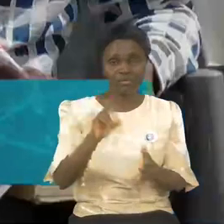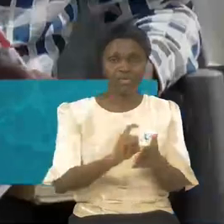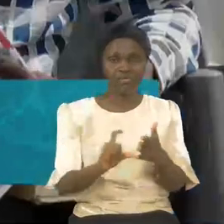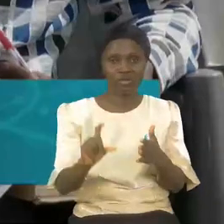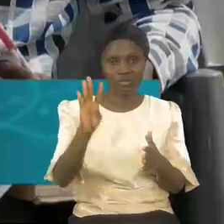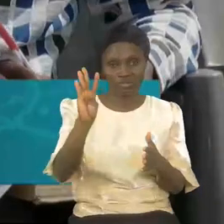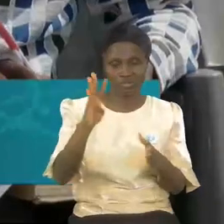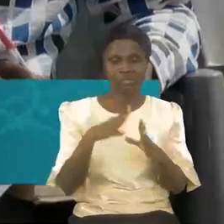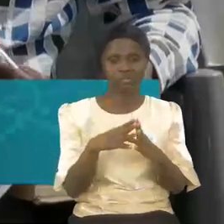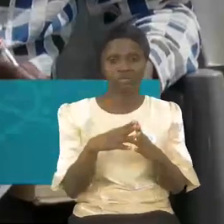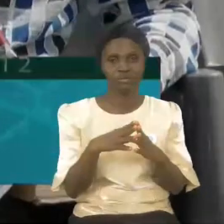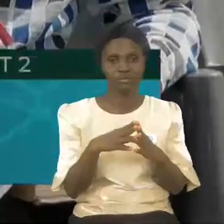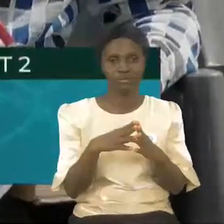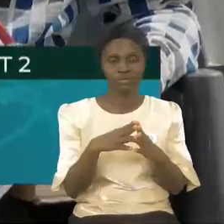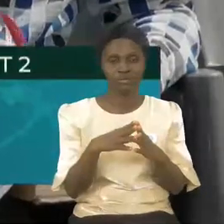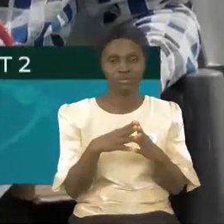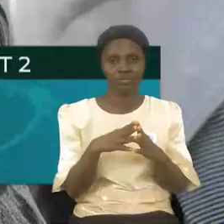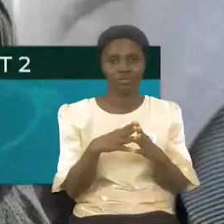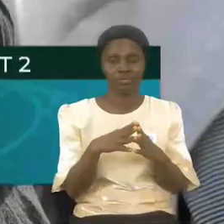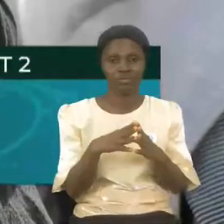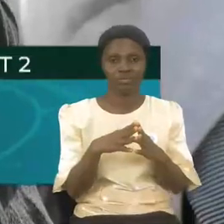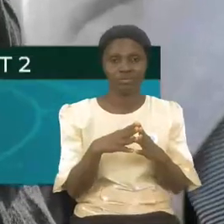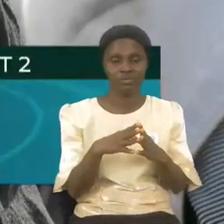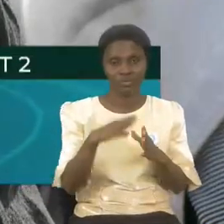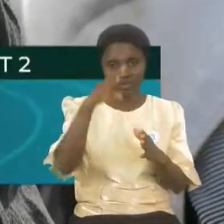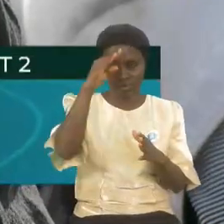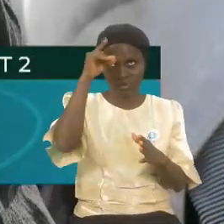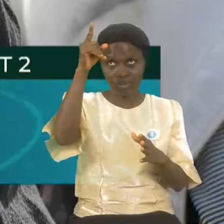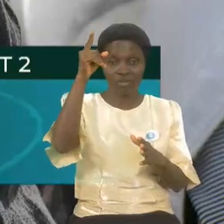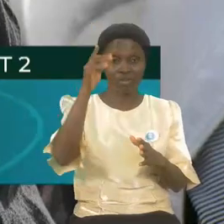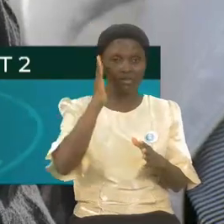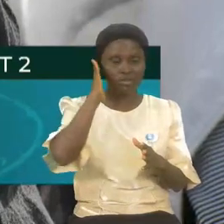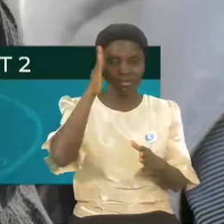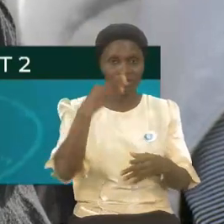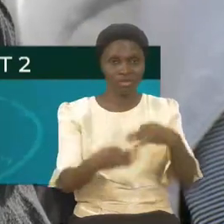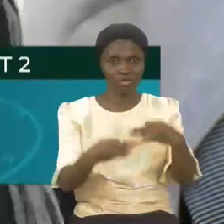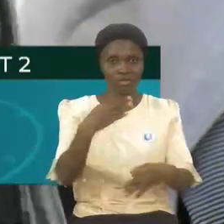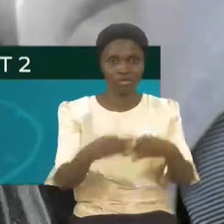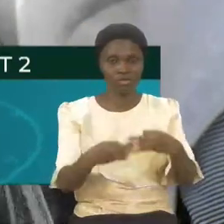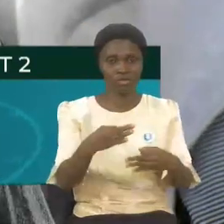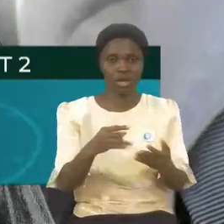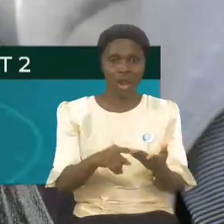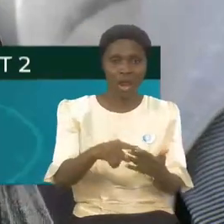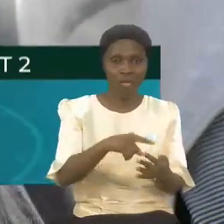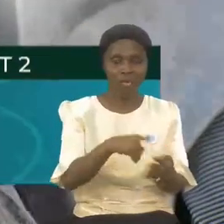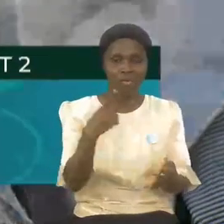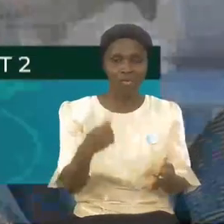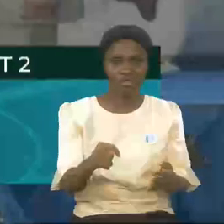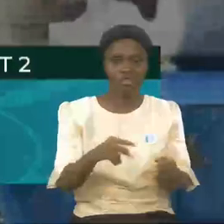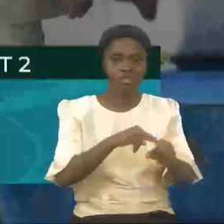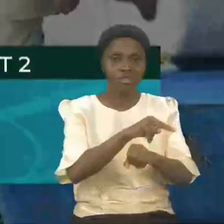et saillie chapitre 2 et ça chapitre 2